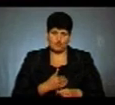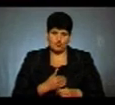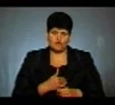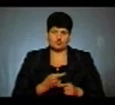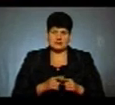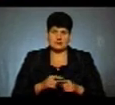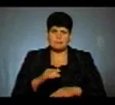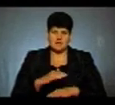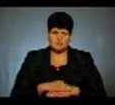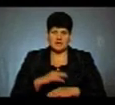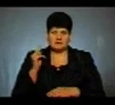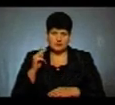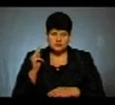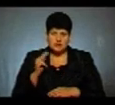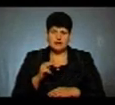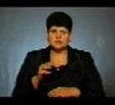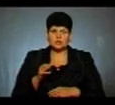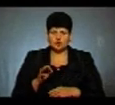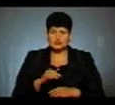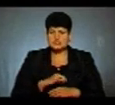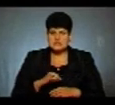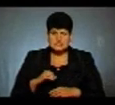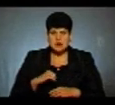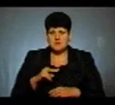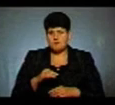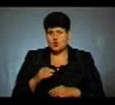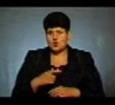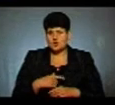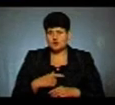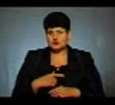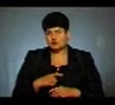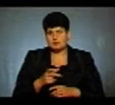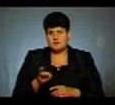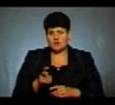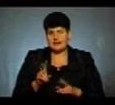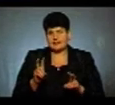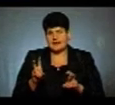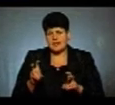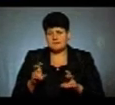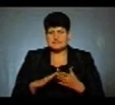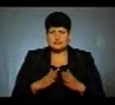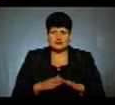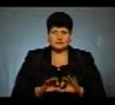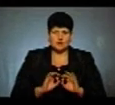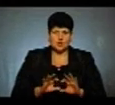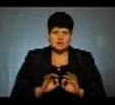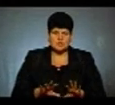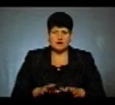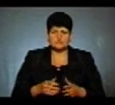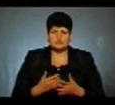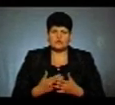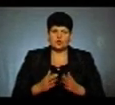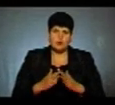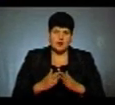цей предмет вивчати, то самі по собі якось приходять теми і такі ситуації розказують навіть десь ж